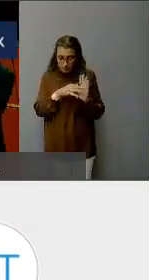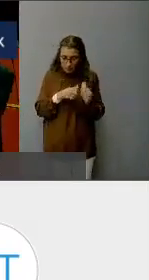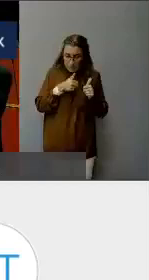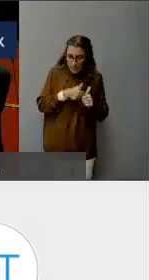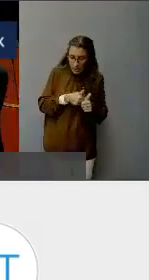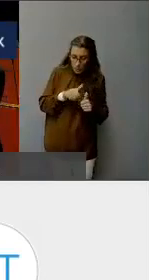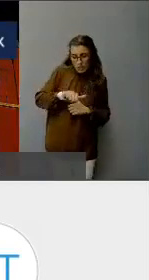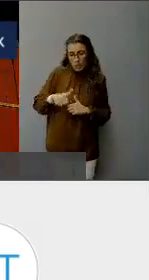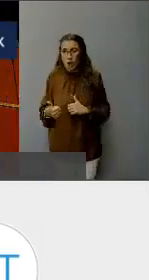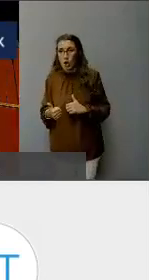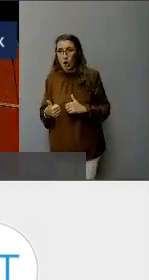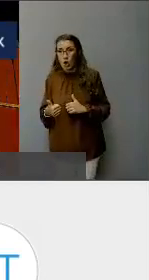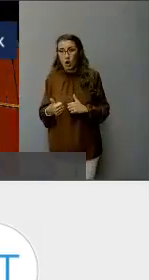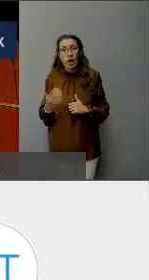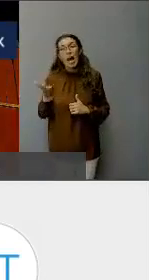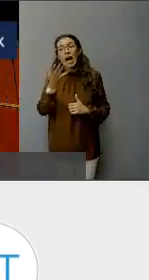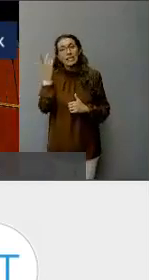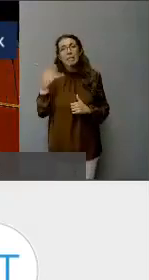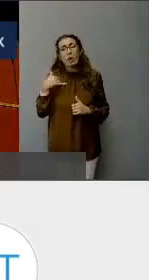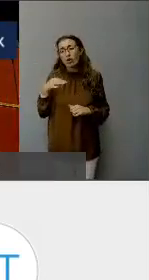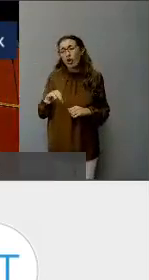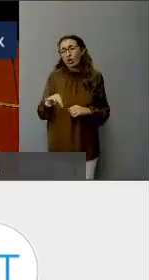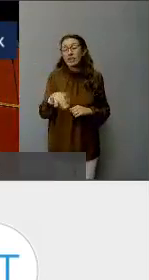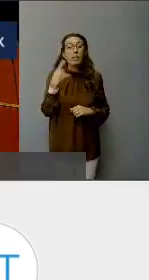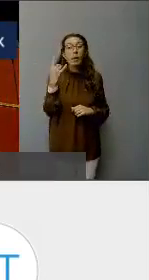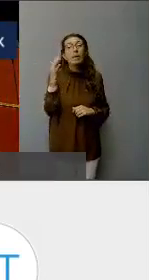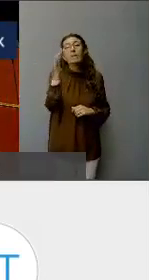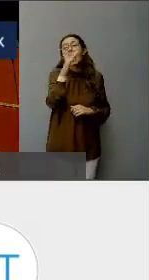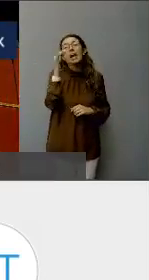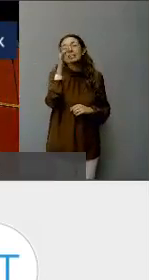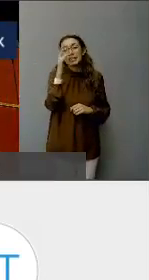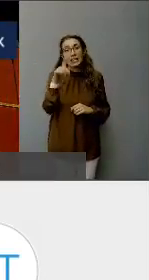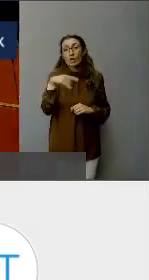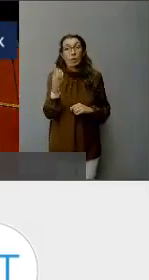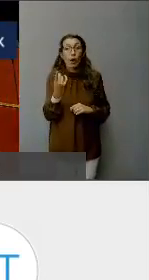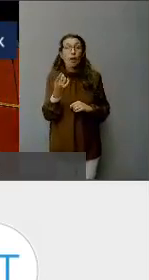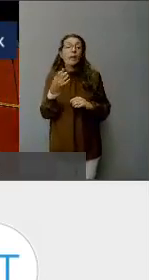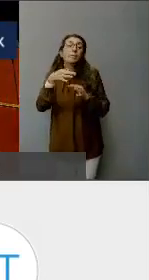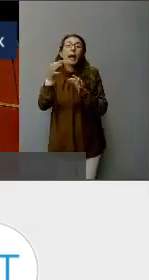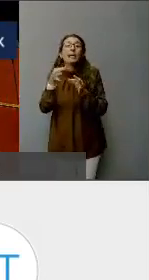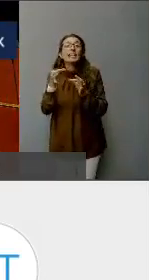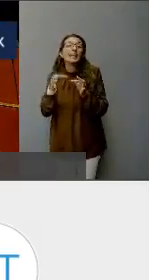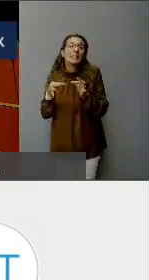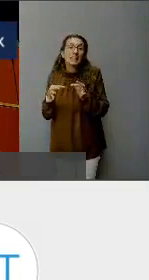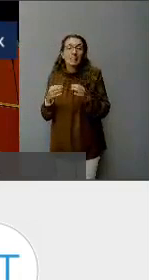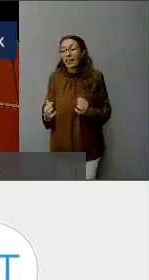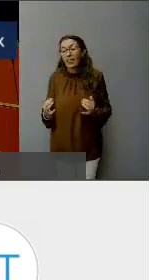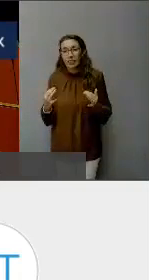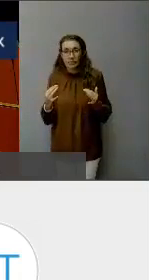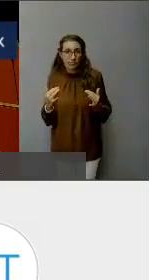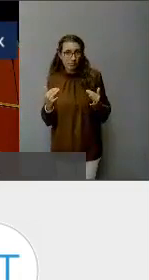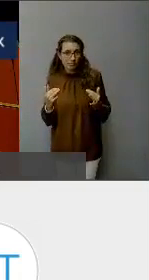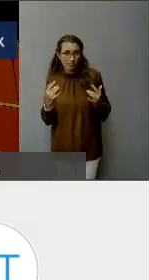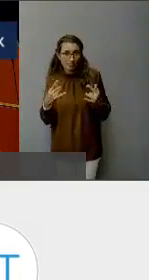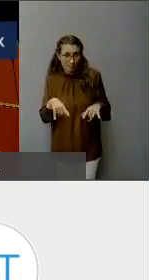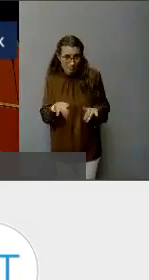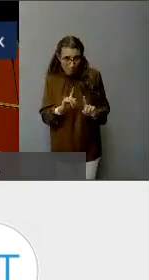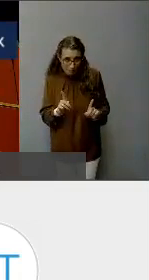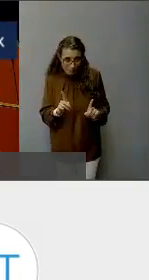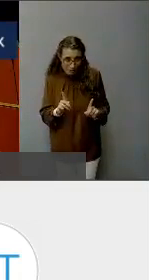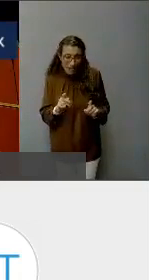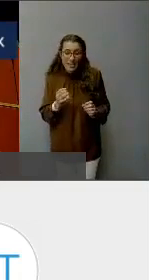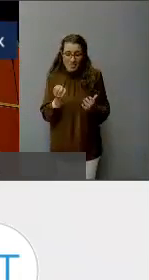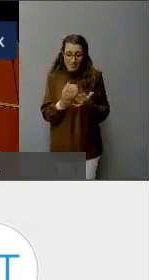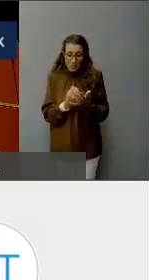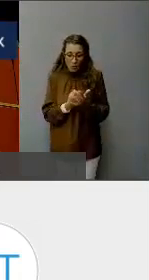coltivare poi magari niente una pianta di basilico e mette due margherite a coltivata non dovrebbe essere questo il tema della dello sviluppo dell'agricoltura della